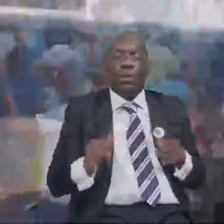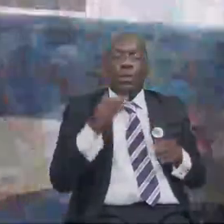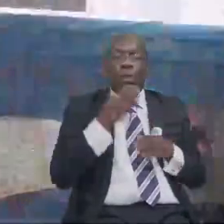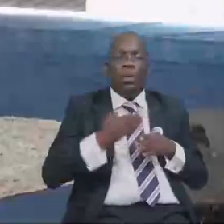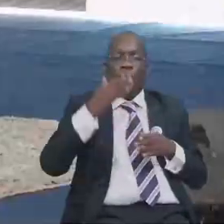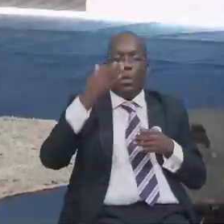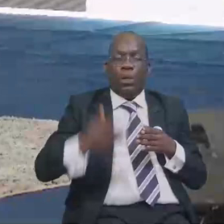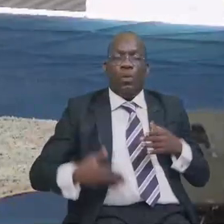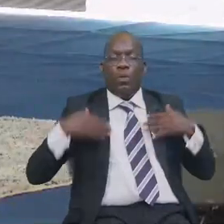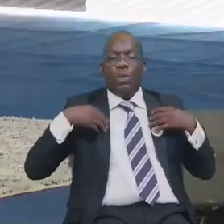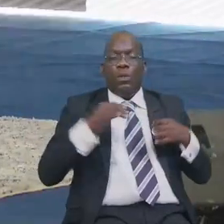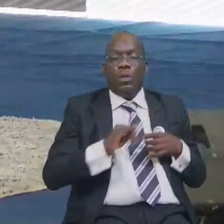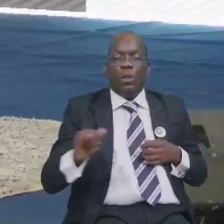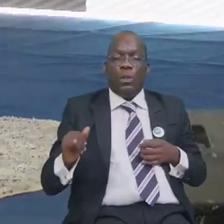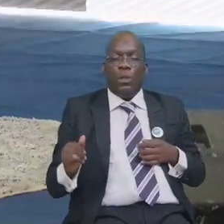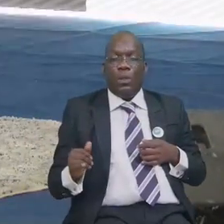guérison holistique,